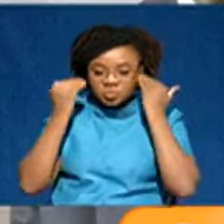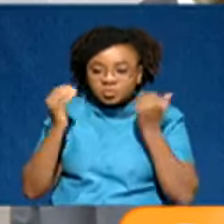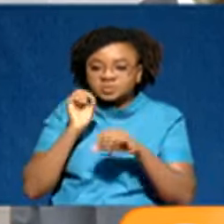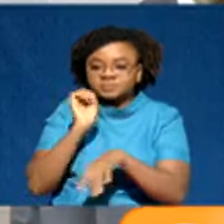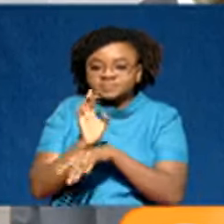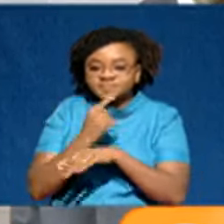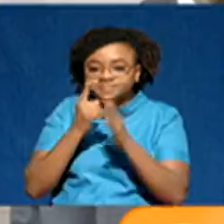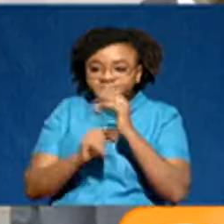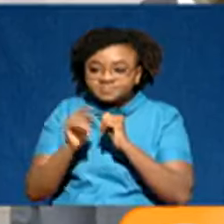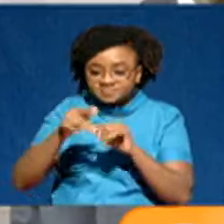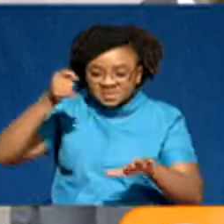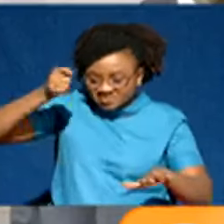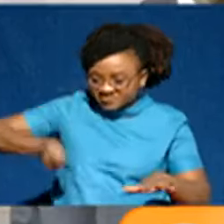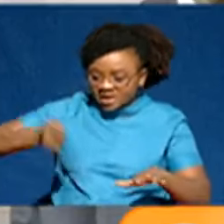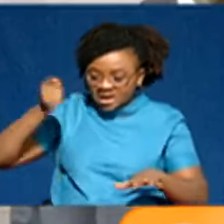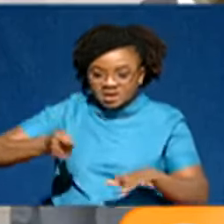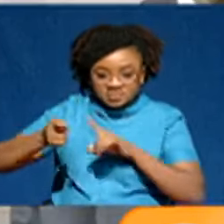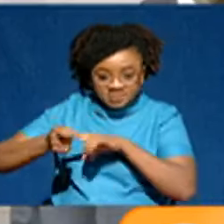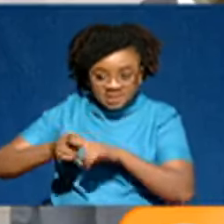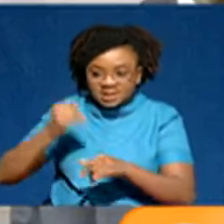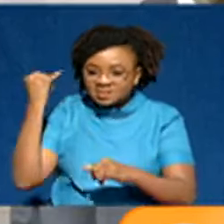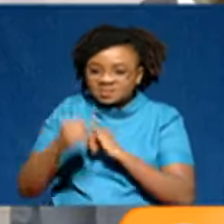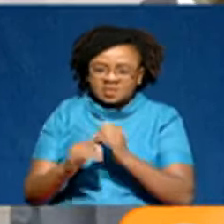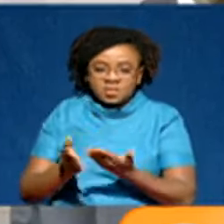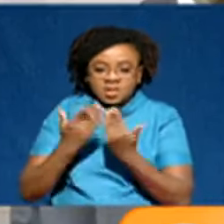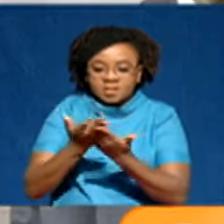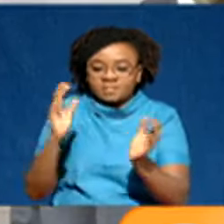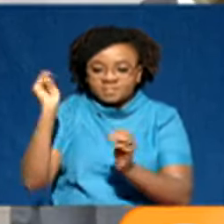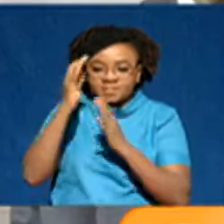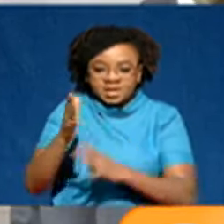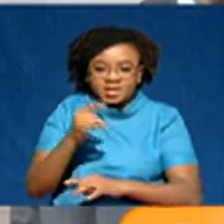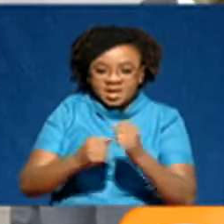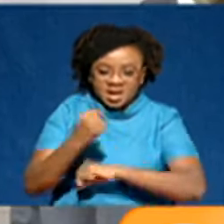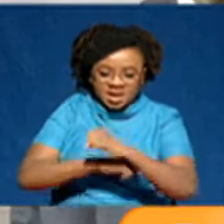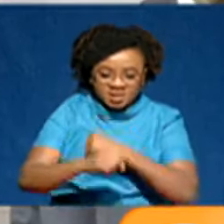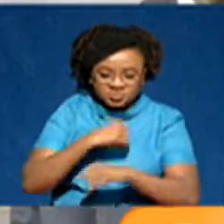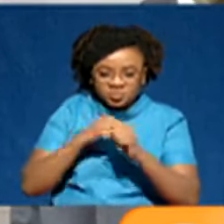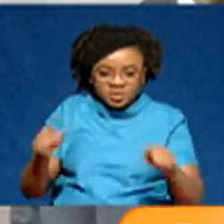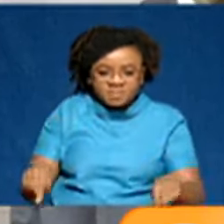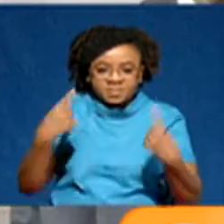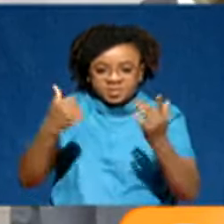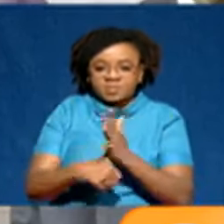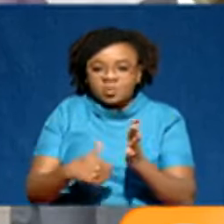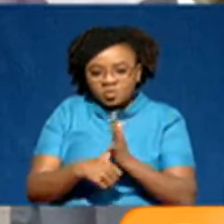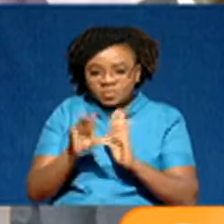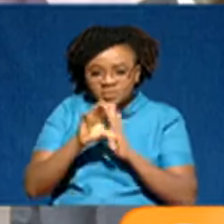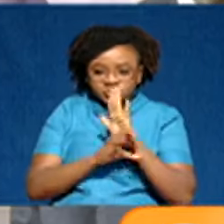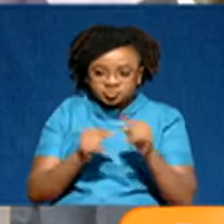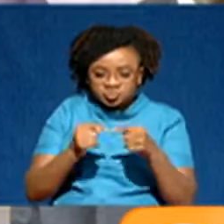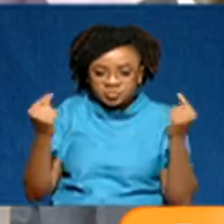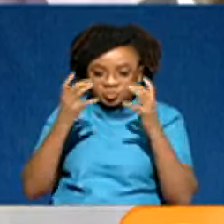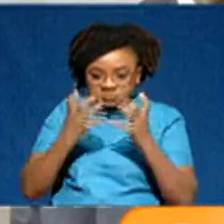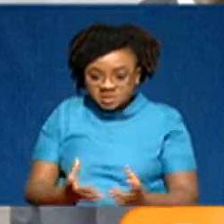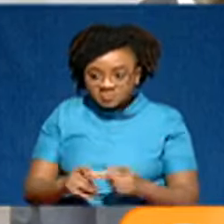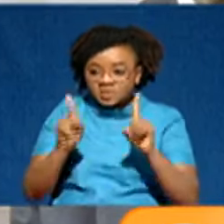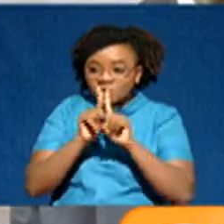kuwa uamuzi wa mahakama utawasaidia Wakenya kuepuka hatua ambazo huenda zikazua utata kikatiba. Mahakama